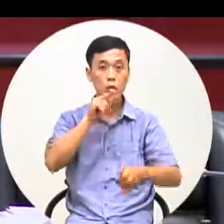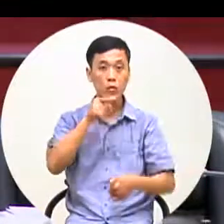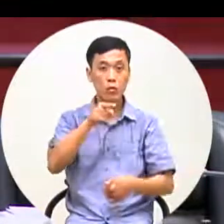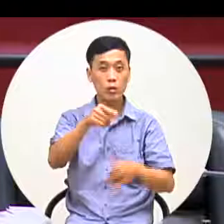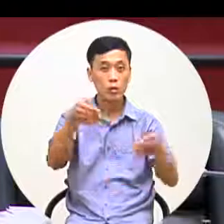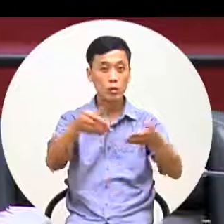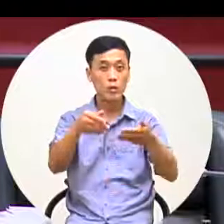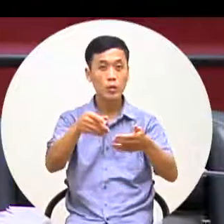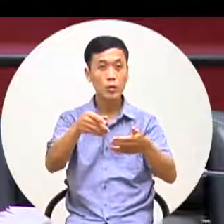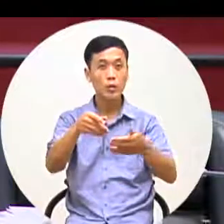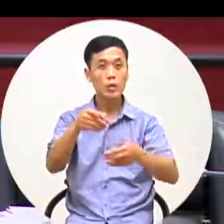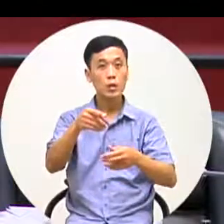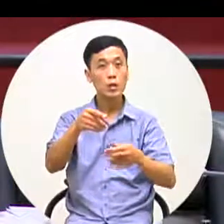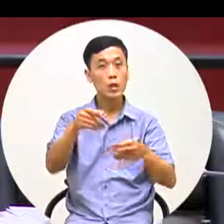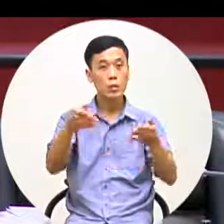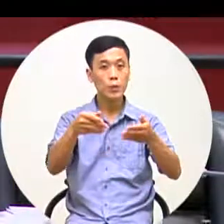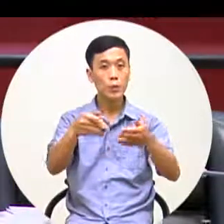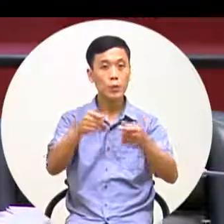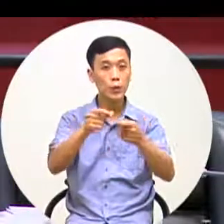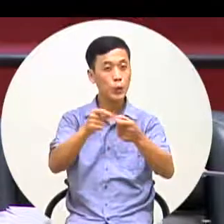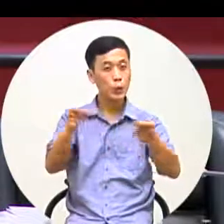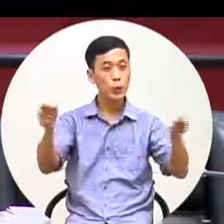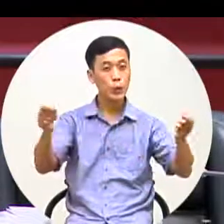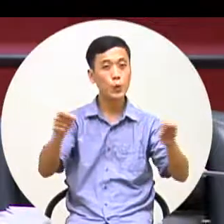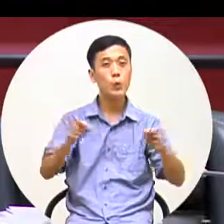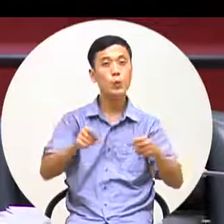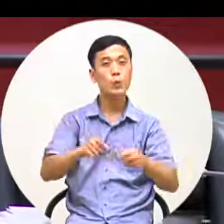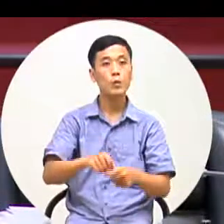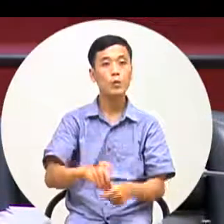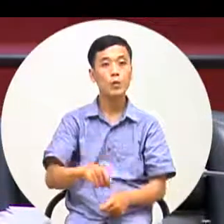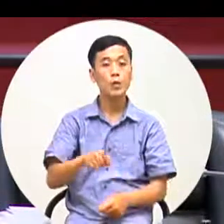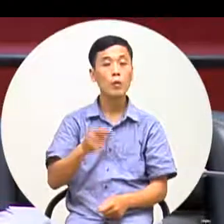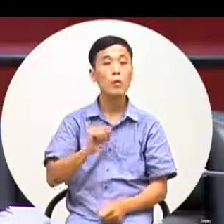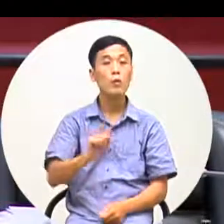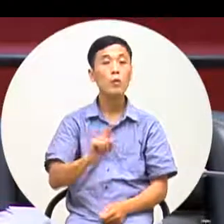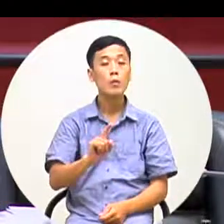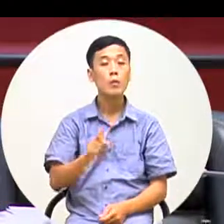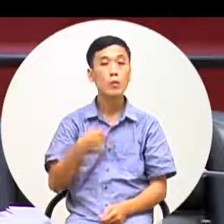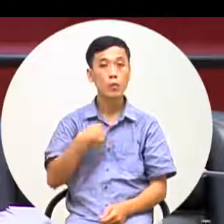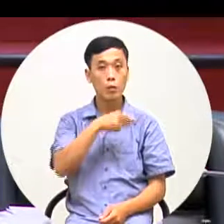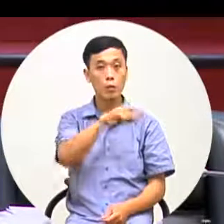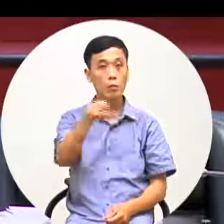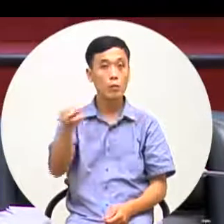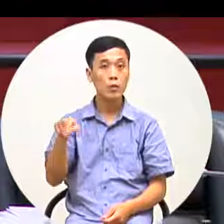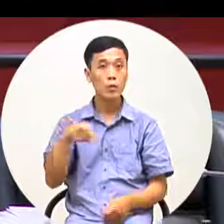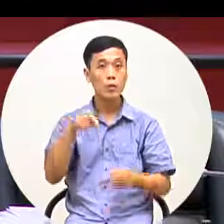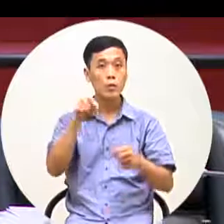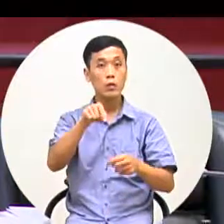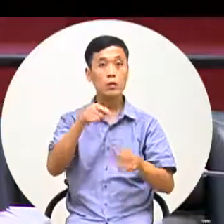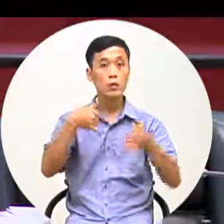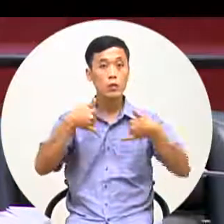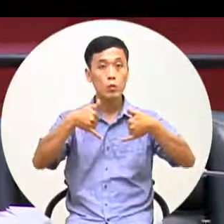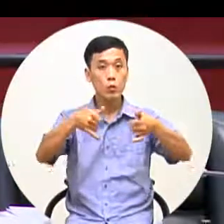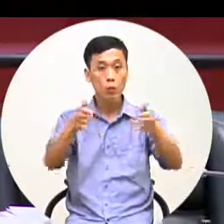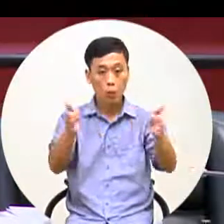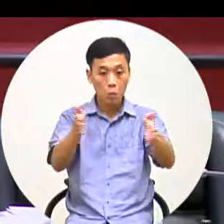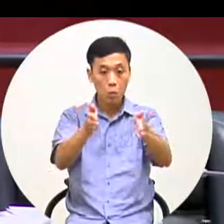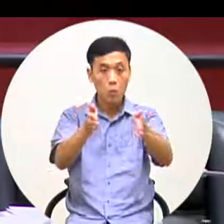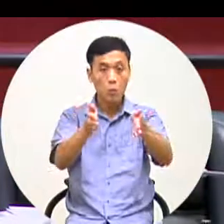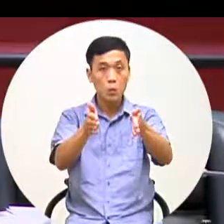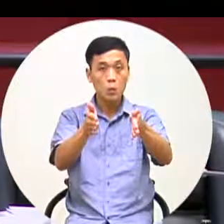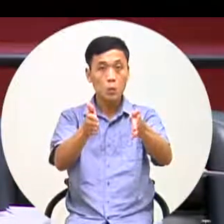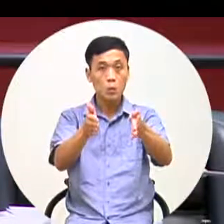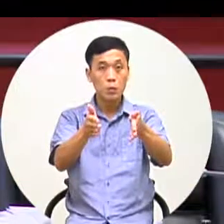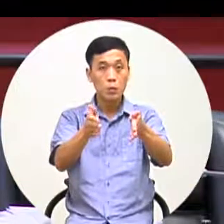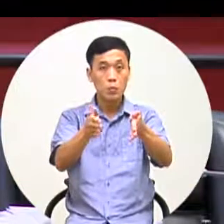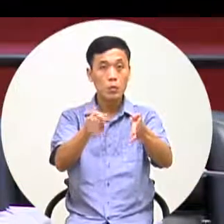什么？因为啊，我们啊这边呐、啊、这条路你看那么窄哦，这个地方包括现在